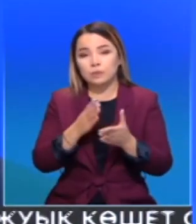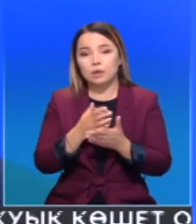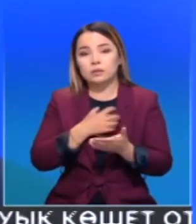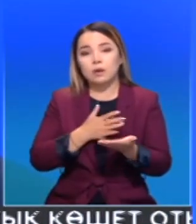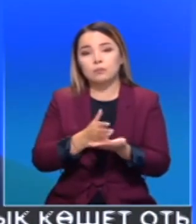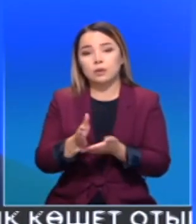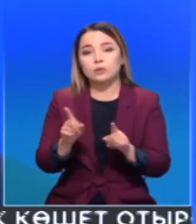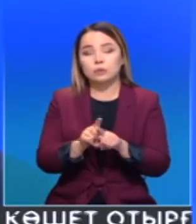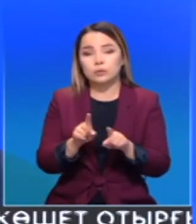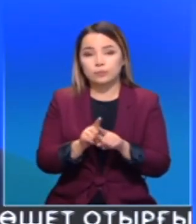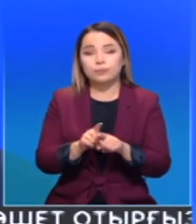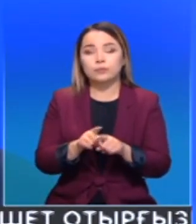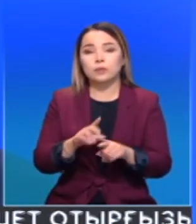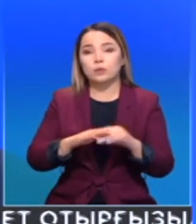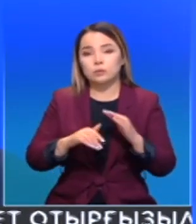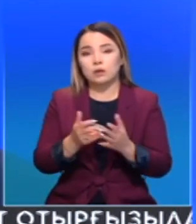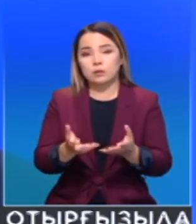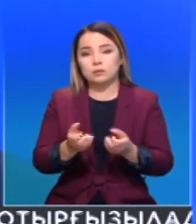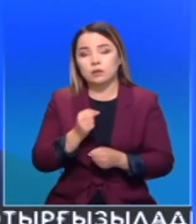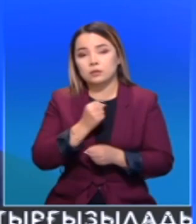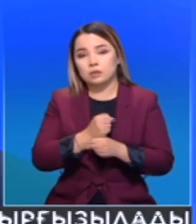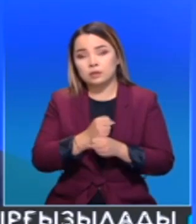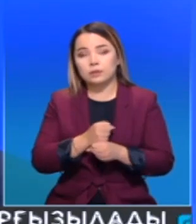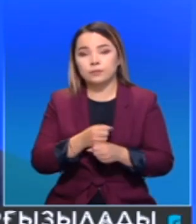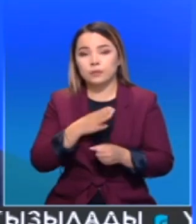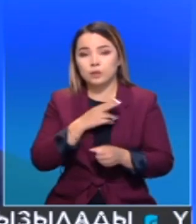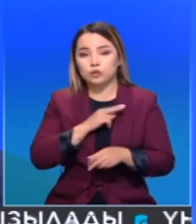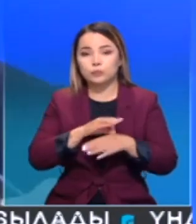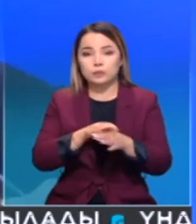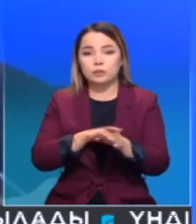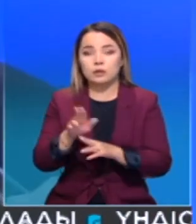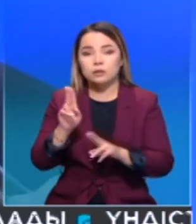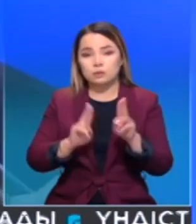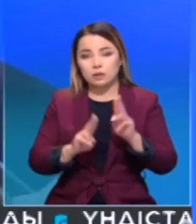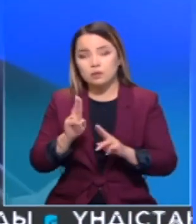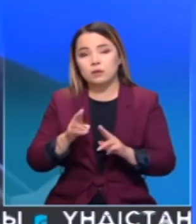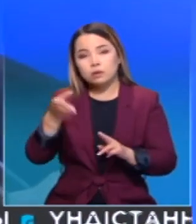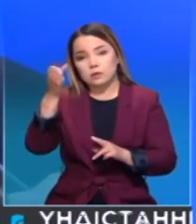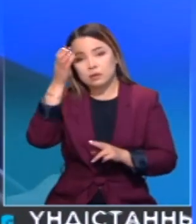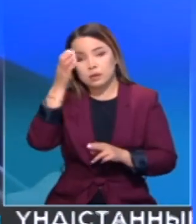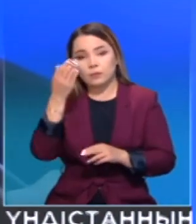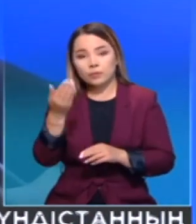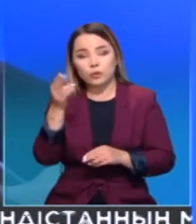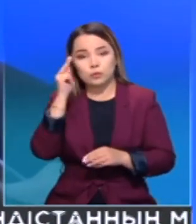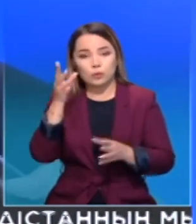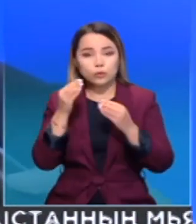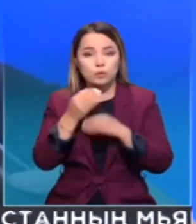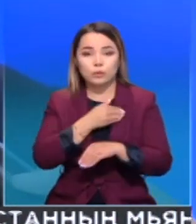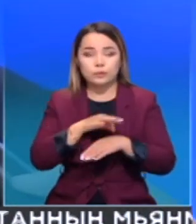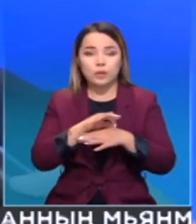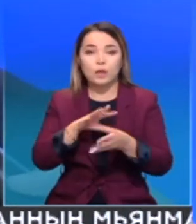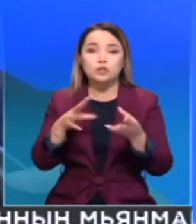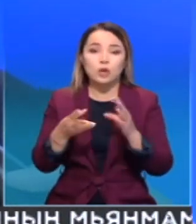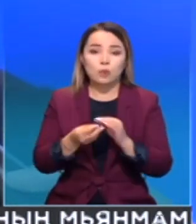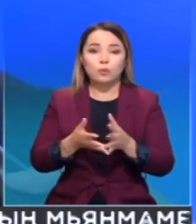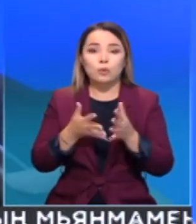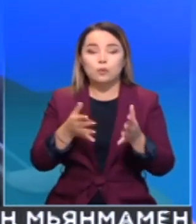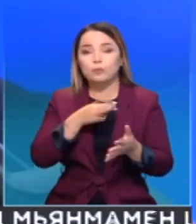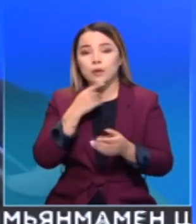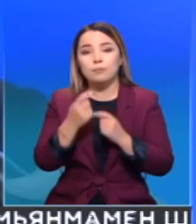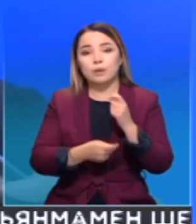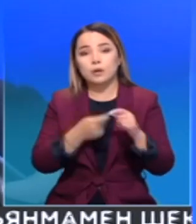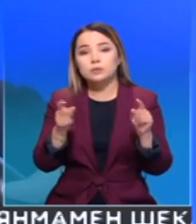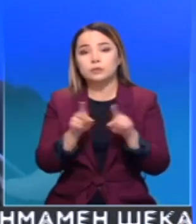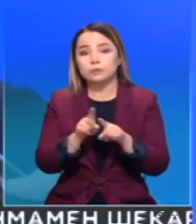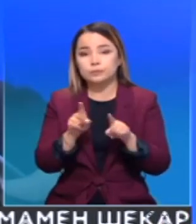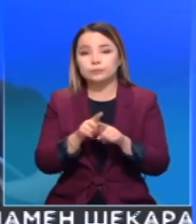бағыт ретінде қолға алатынымыз бұл ғылыми әдістемелік жұмыс деп отырмыз. Тілді үйренемін, тілді меңгеремін деген азаматтарға жалпы көпшілікке қажетті